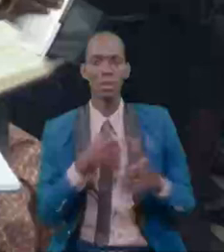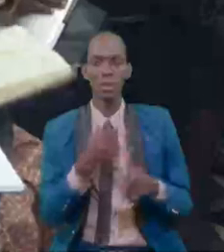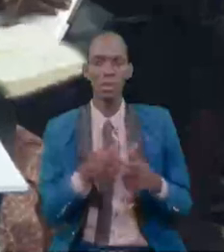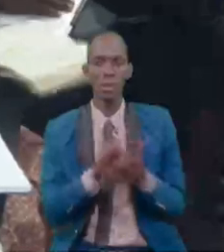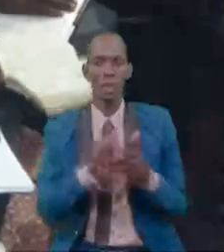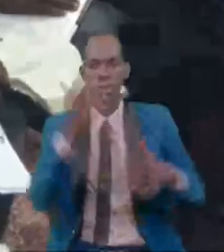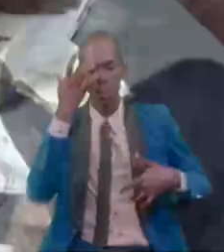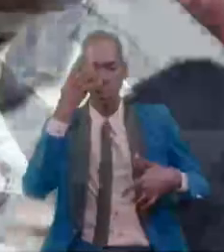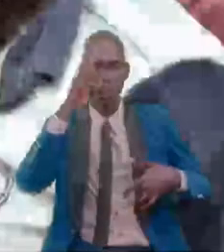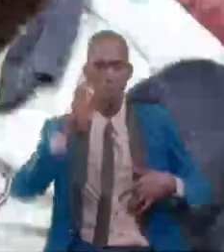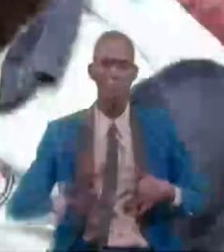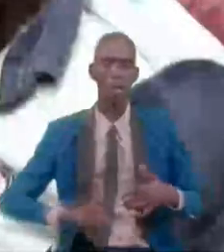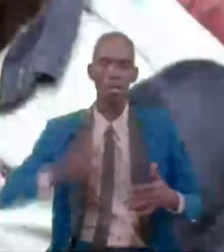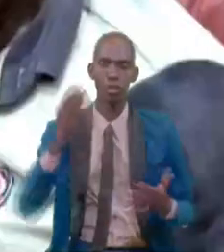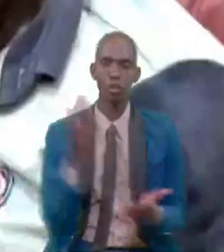Nombre